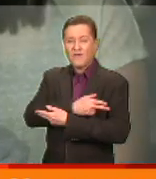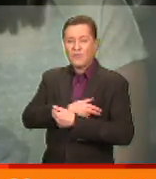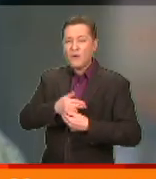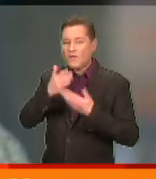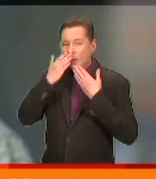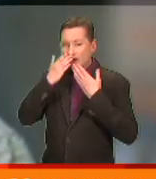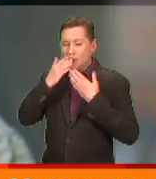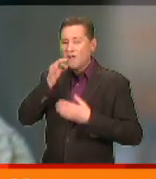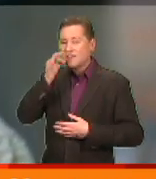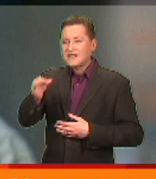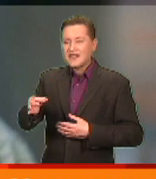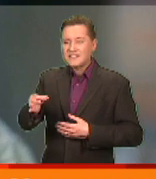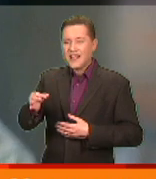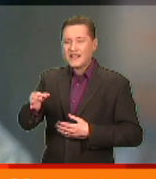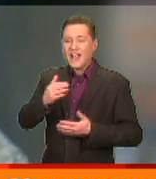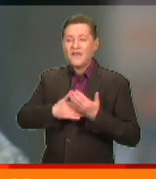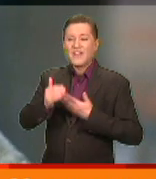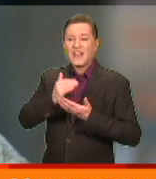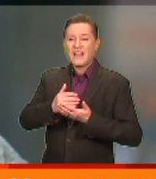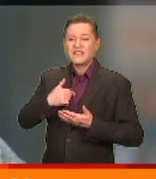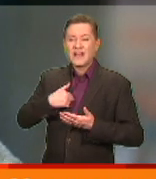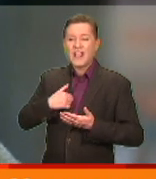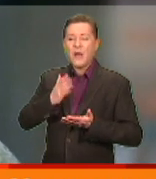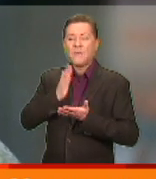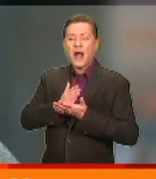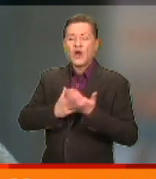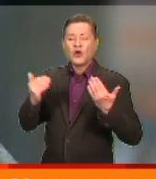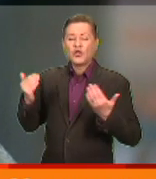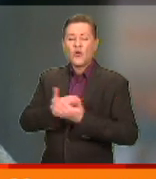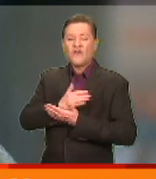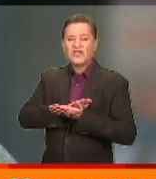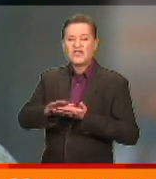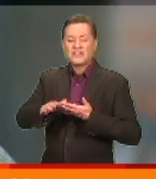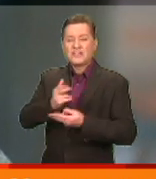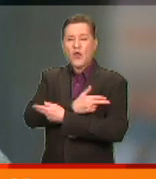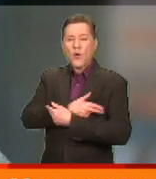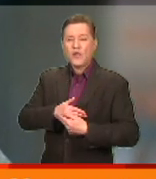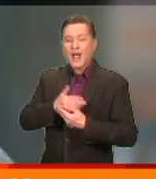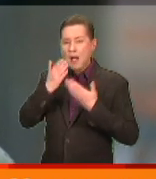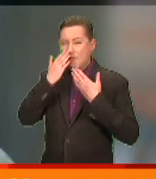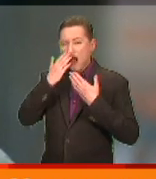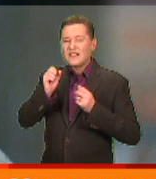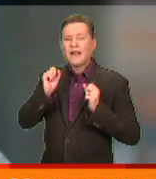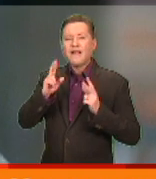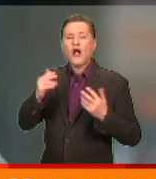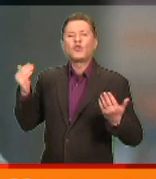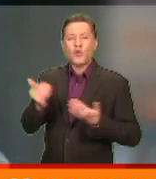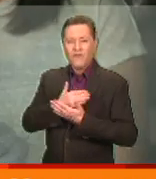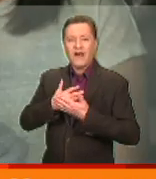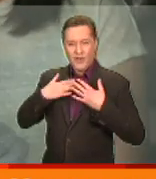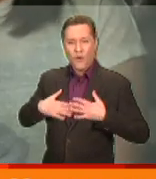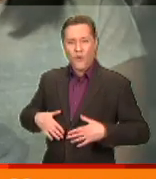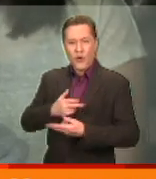понюхав її і сказав: "Нарешті я маю новий чистий одяг, і він пахне як новий одяг". Not like the old